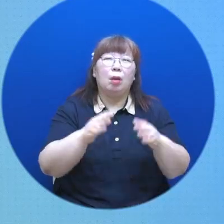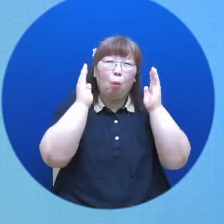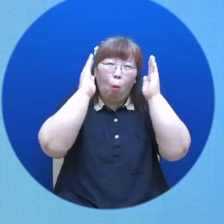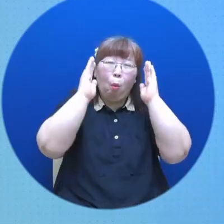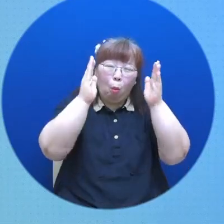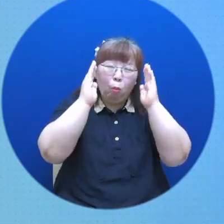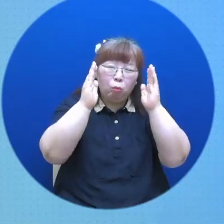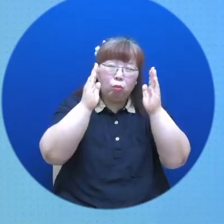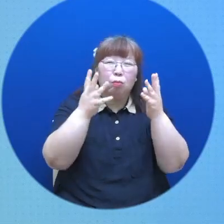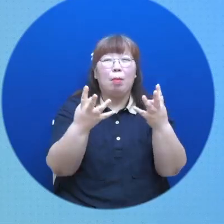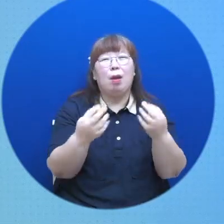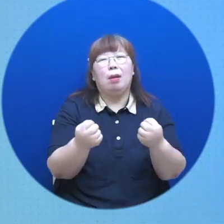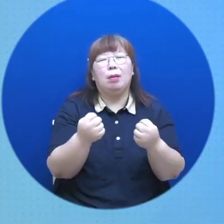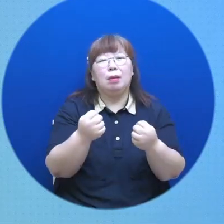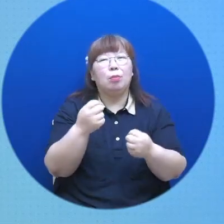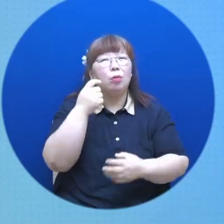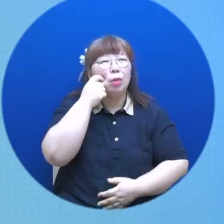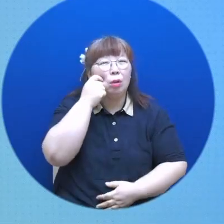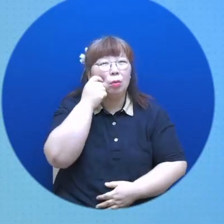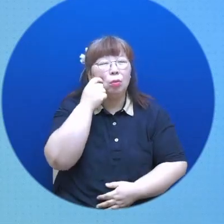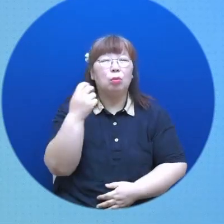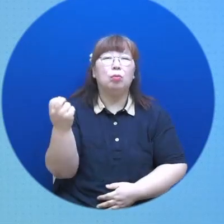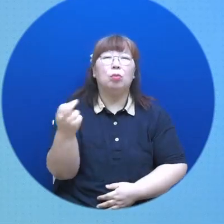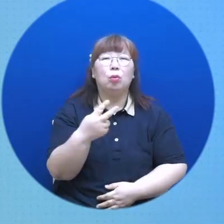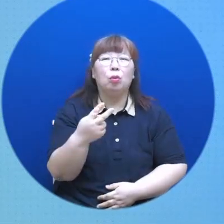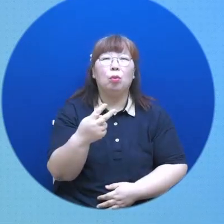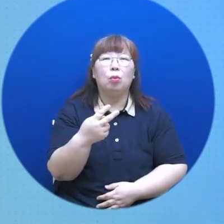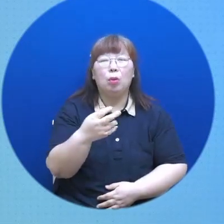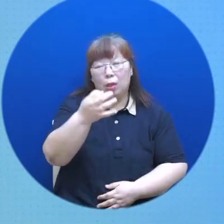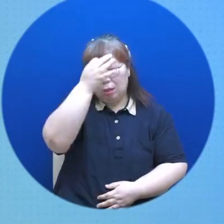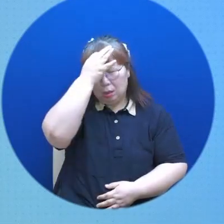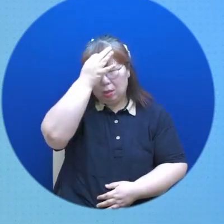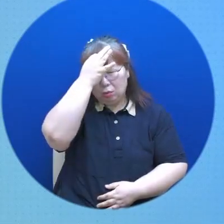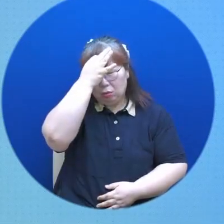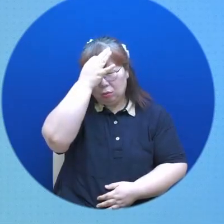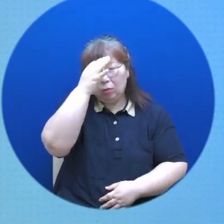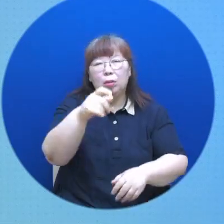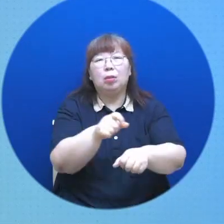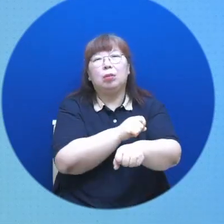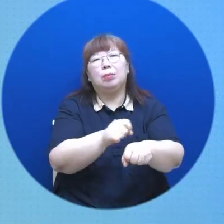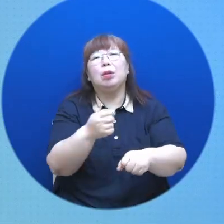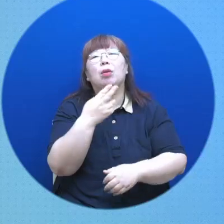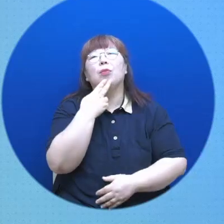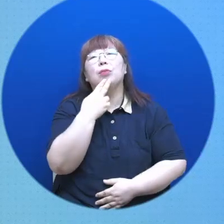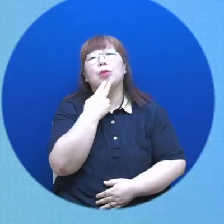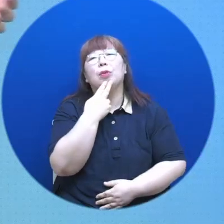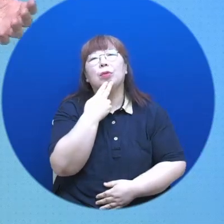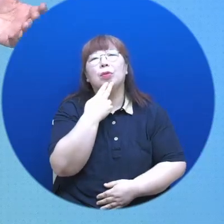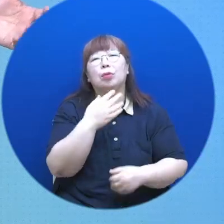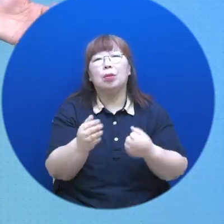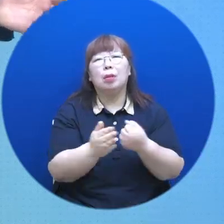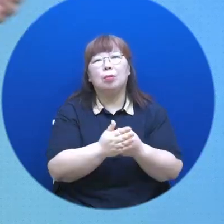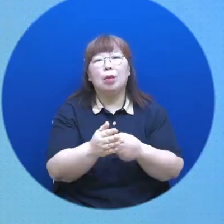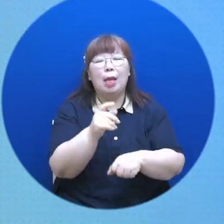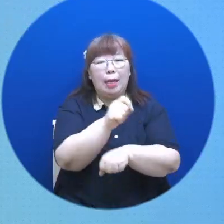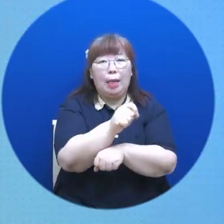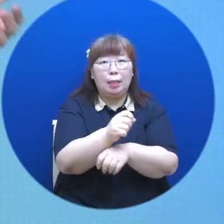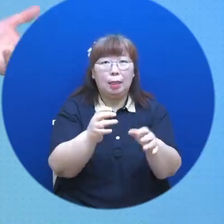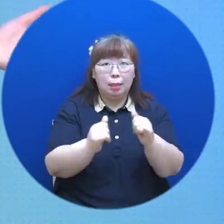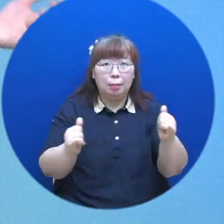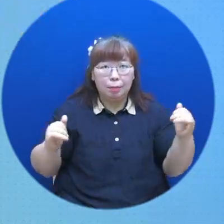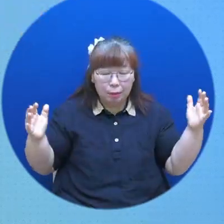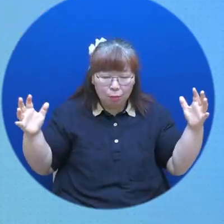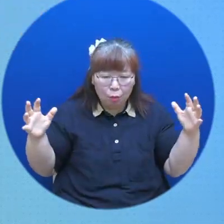못했어요. 그리고 딱히 드러나는 재능이 없는 겁니다. 그래서 간사님들이 모여서 회의를